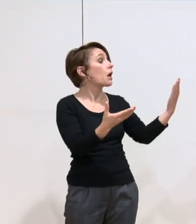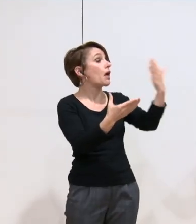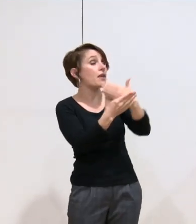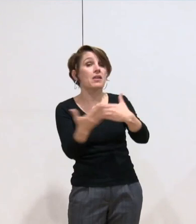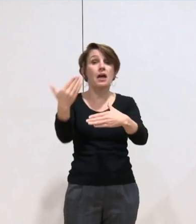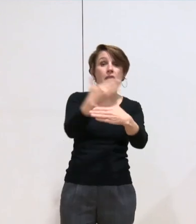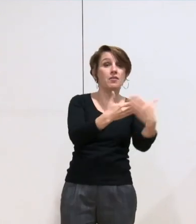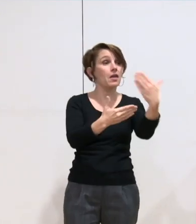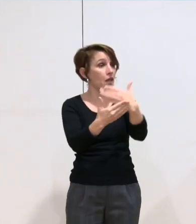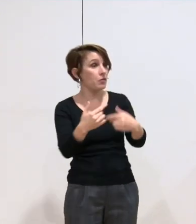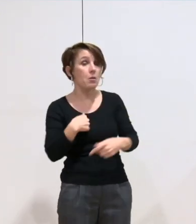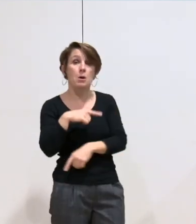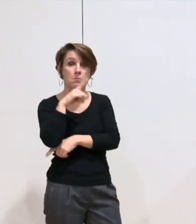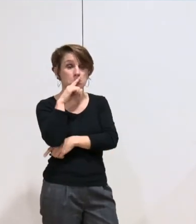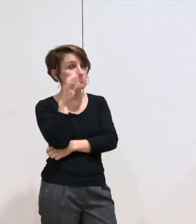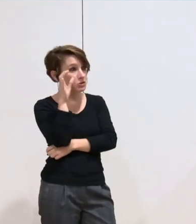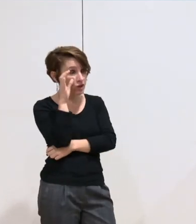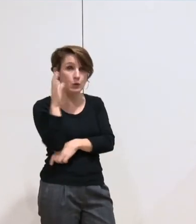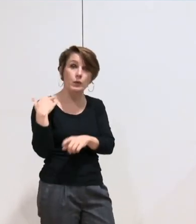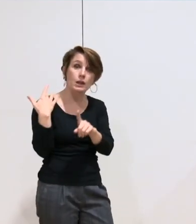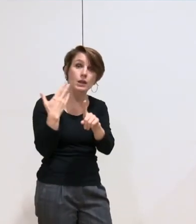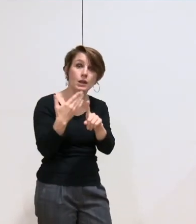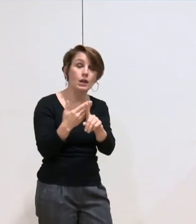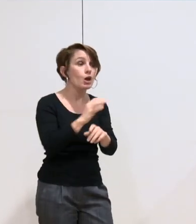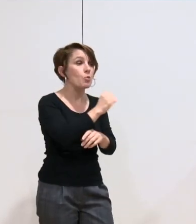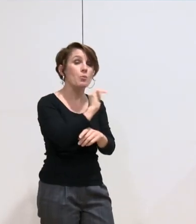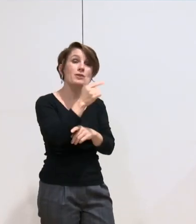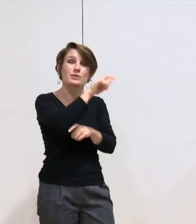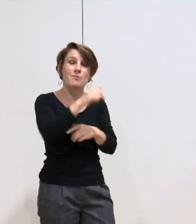et je partage ce qui a été dit par les deux premiers intervenants,